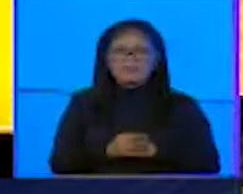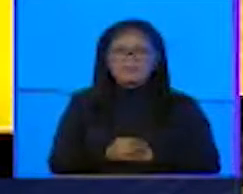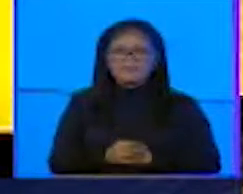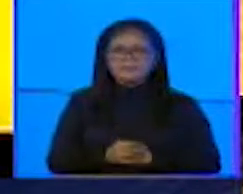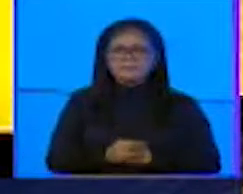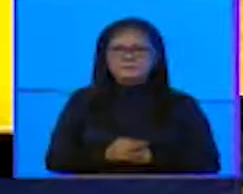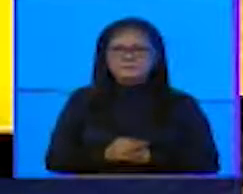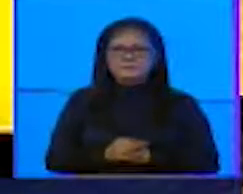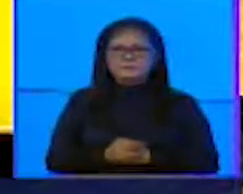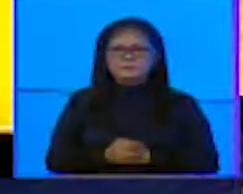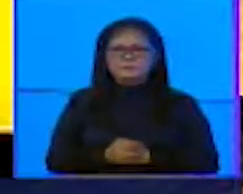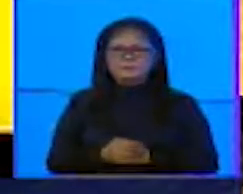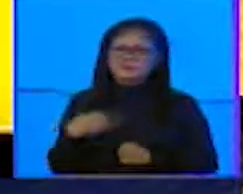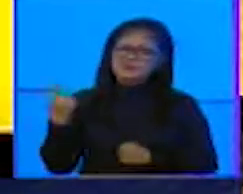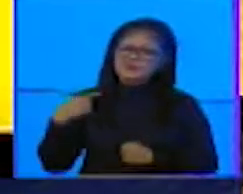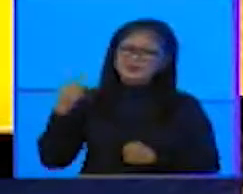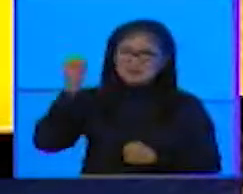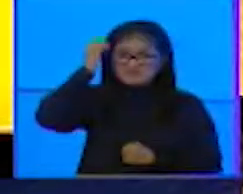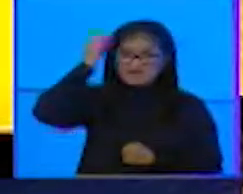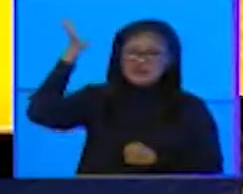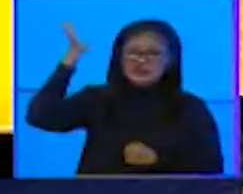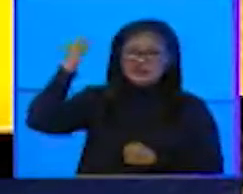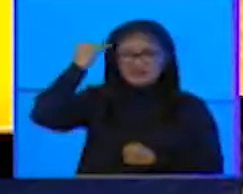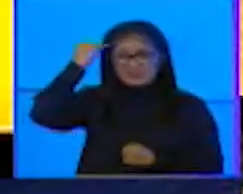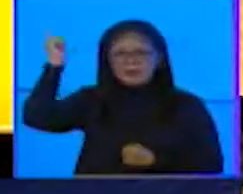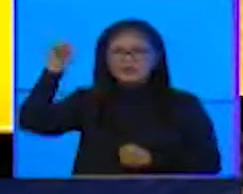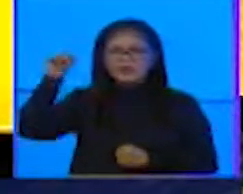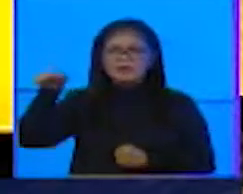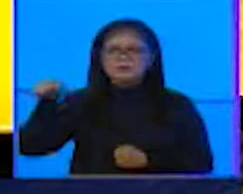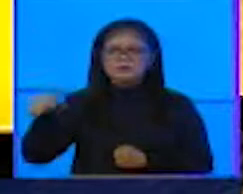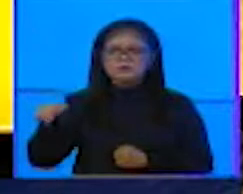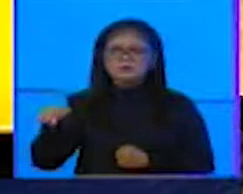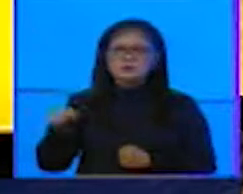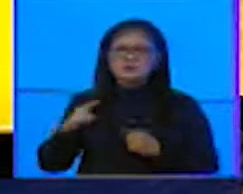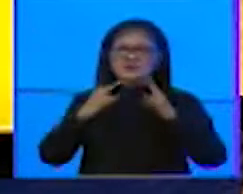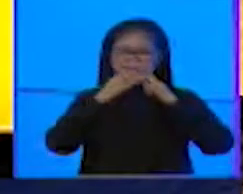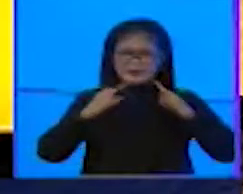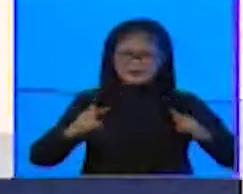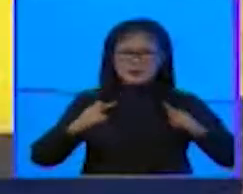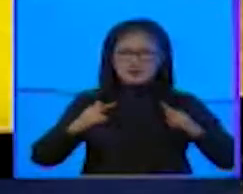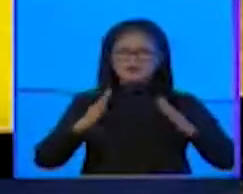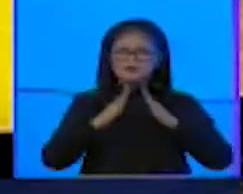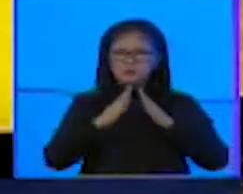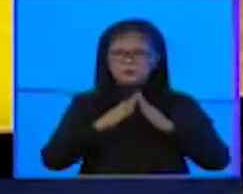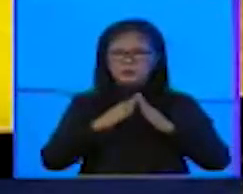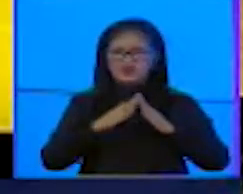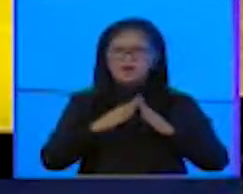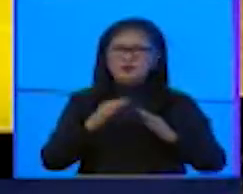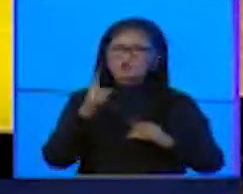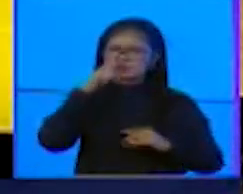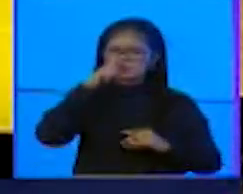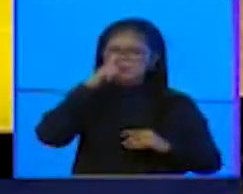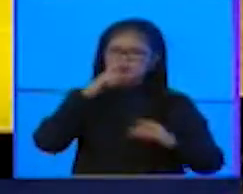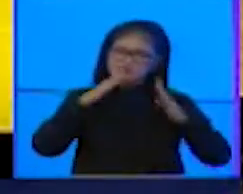timbul aja ide kita untuk buka tenda camping ala-ala lah. Tergantung kita